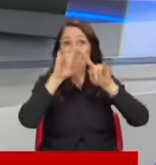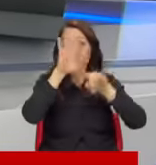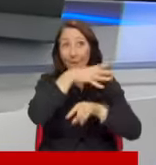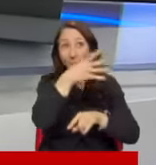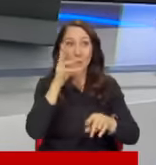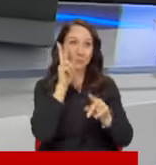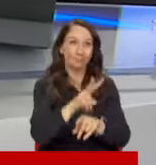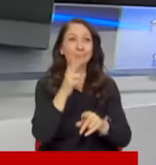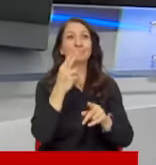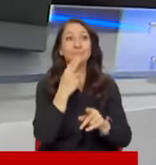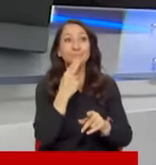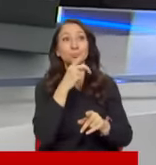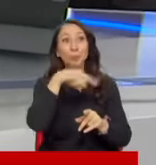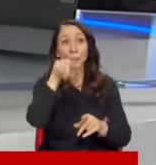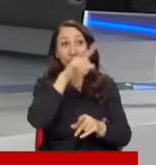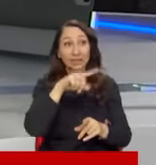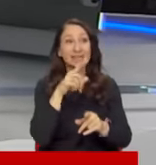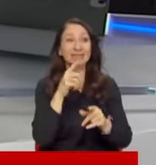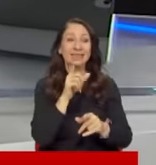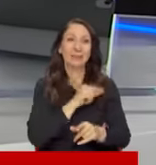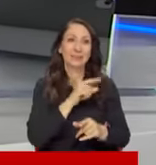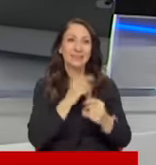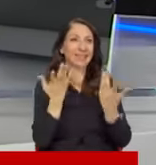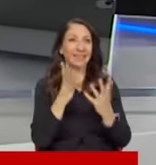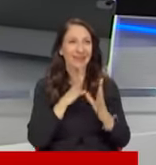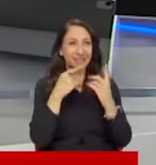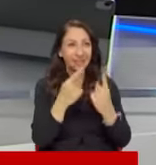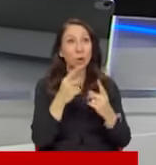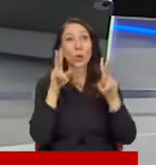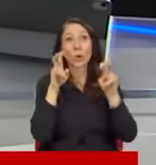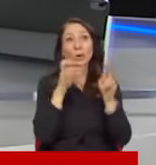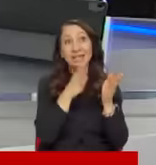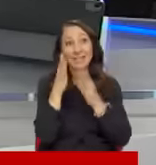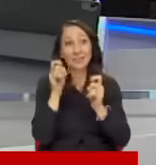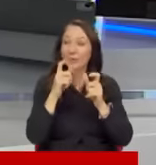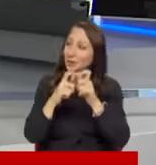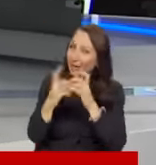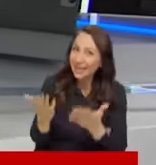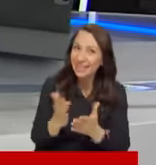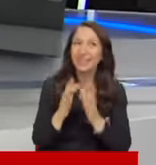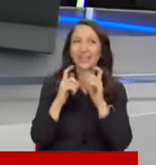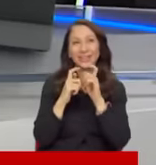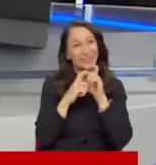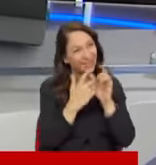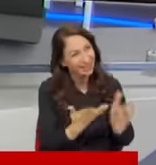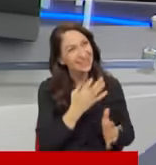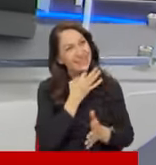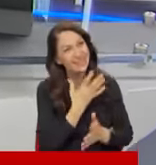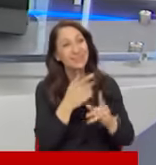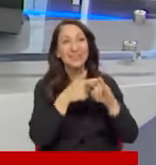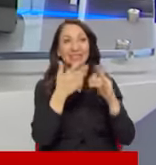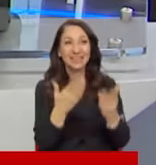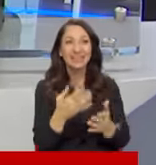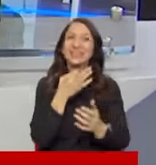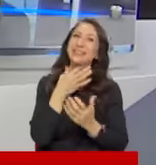siyasi Siyasette kadınlar ve onların temsiliyeti ile ilgili konuya da geçiş yapacağız Günaydın efendim gün nasın teşekür eder Hoş